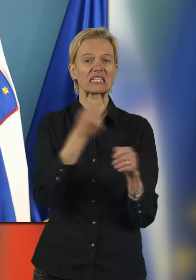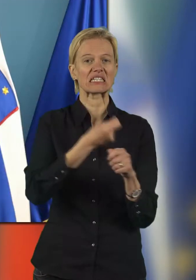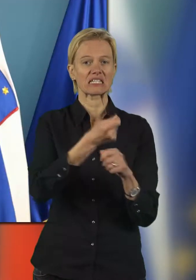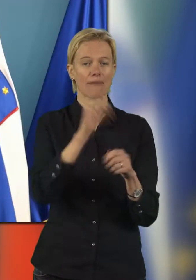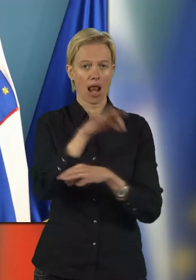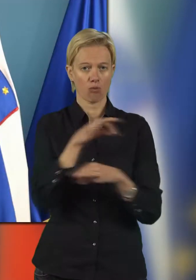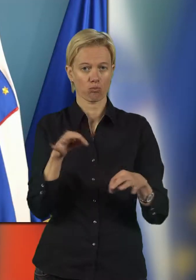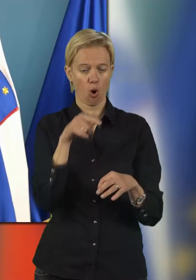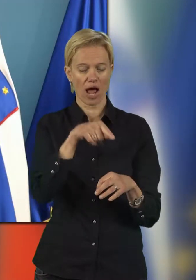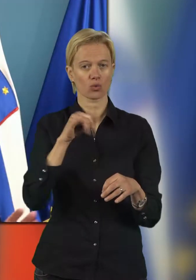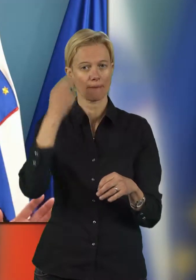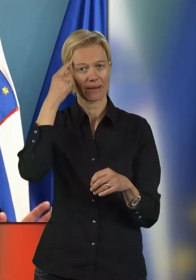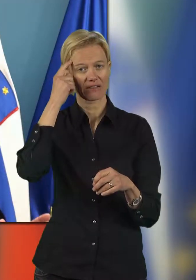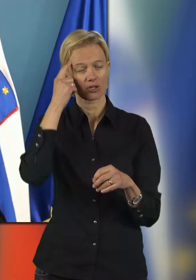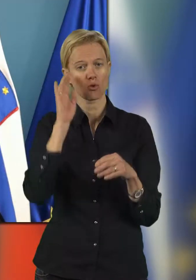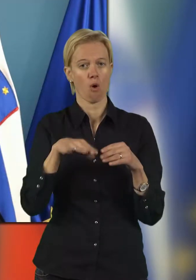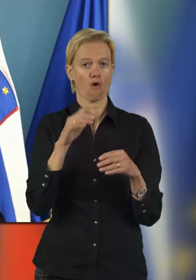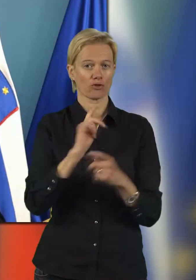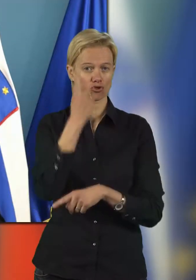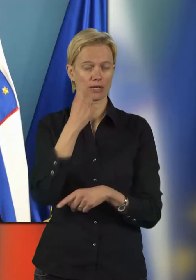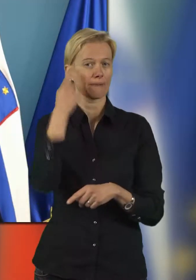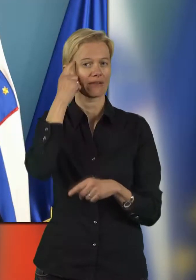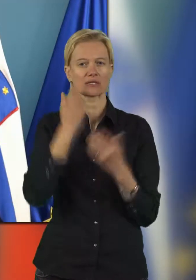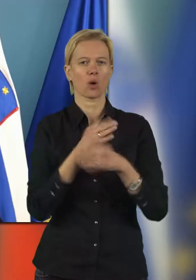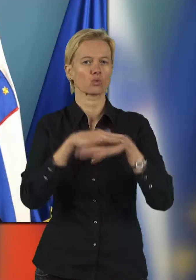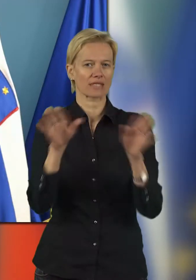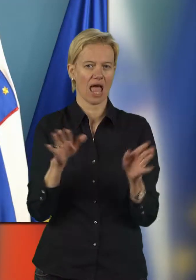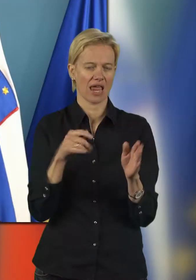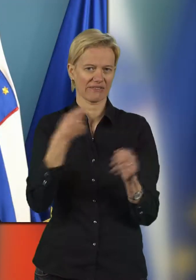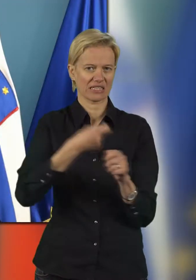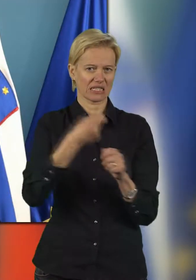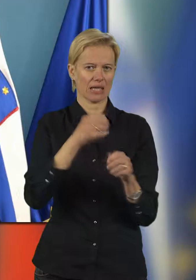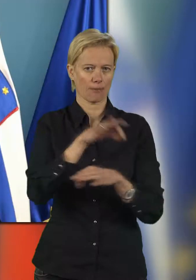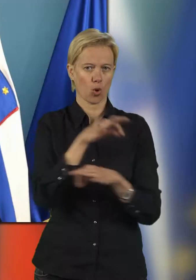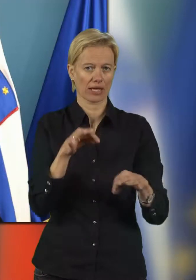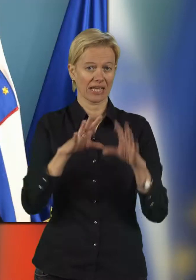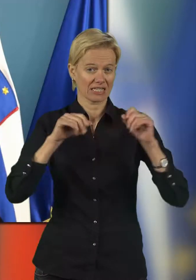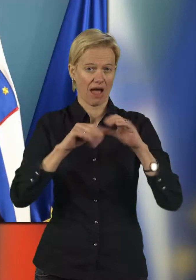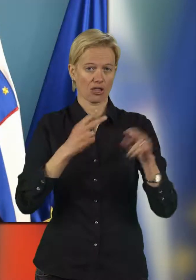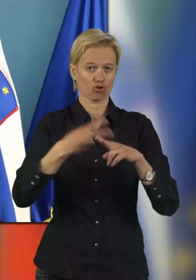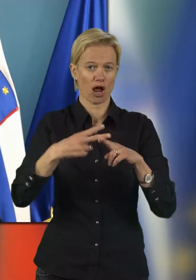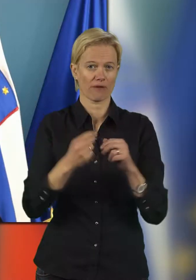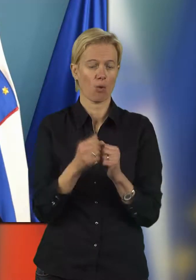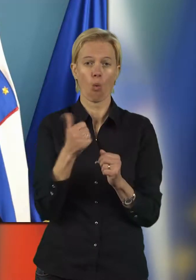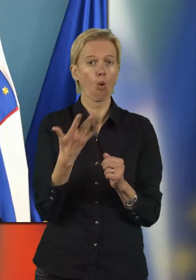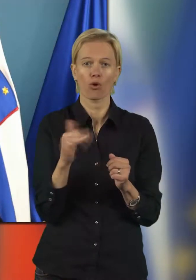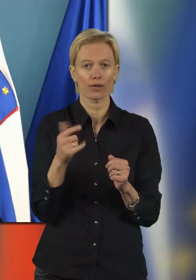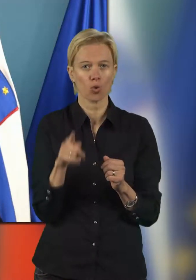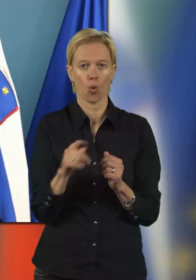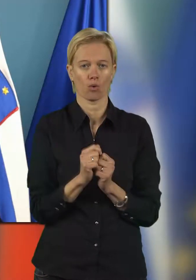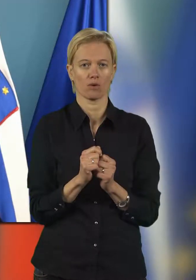elaboratu predvideno po višini, ki je predvidena za vse investicijske projekte, ki jih izvaja država.